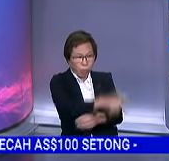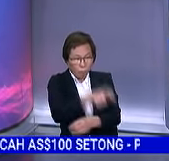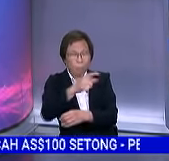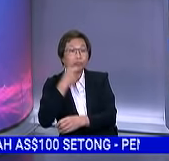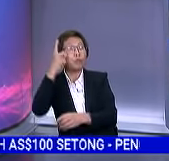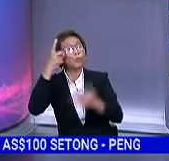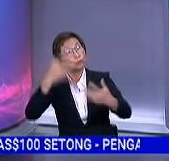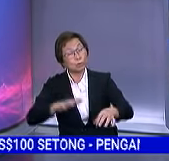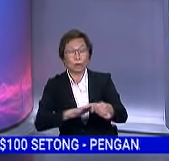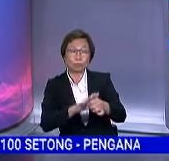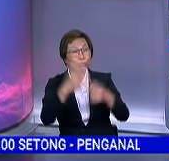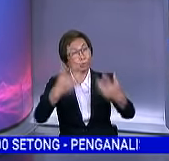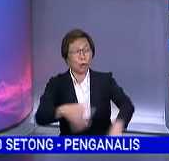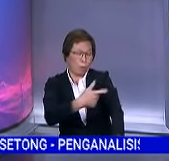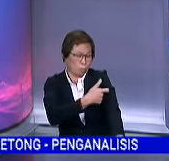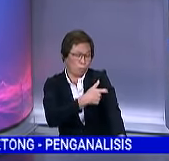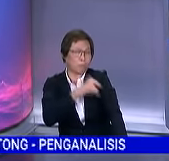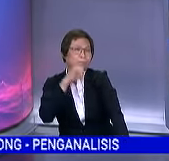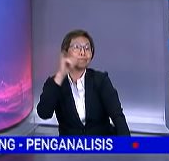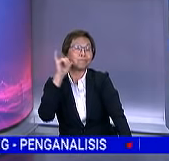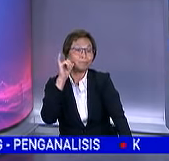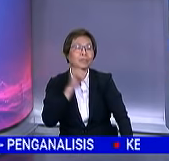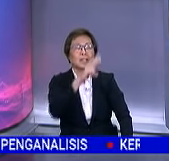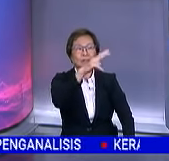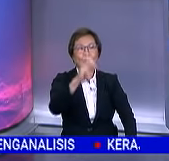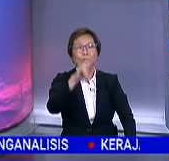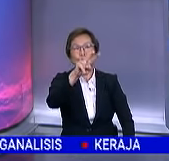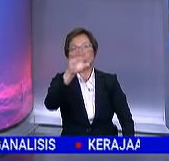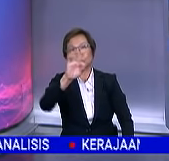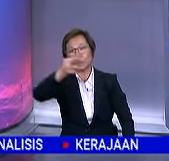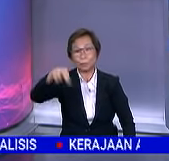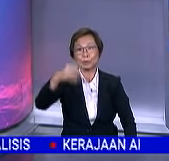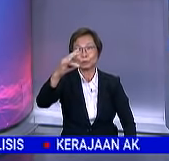sudah lengkap vaksinasi setakat semalam. Manakala